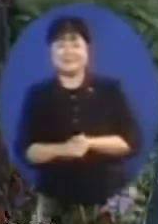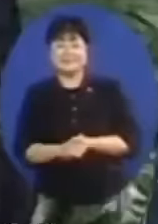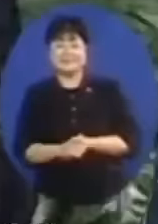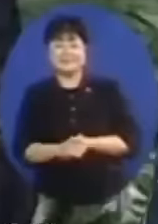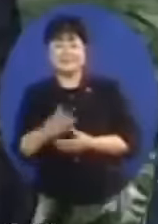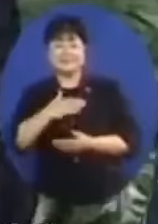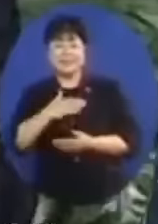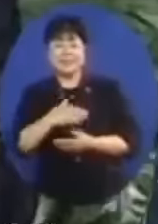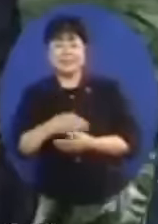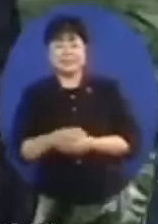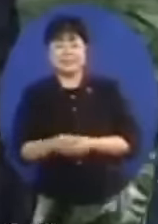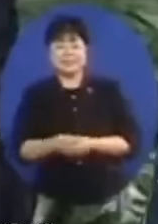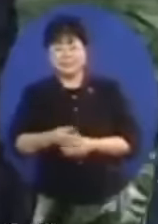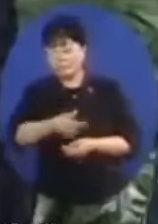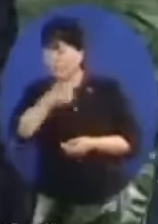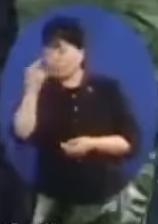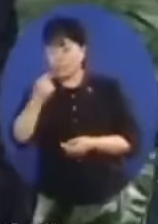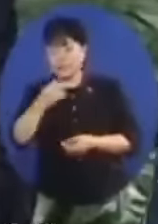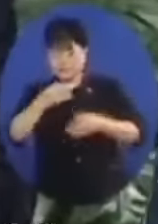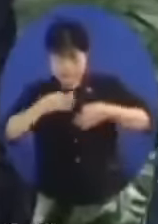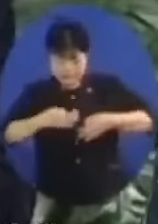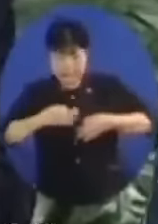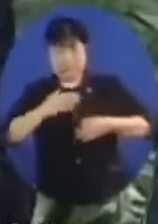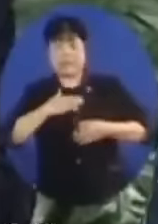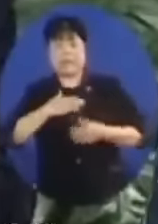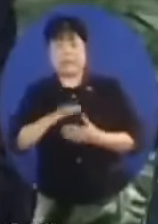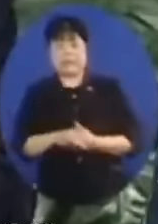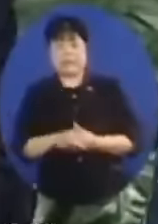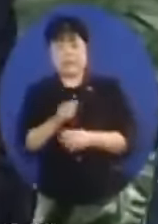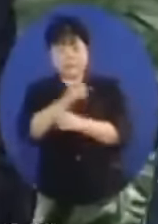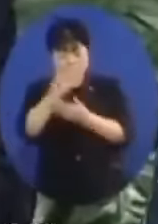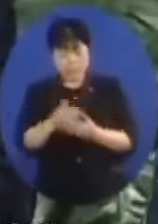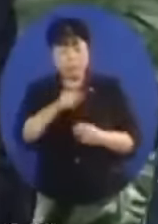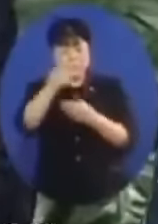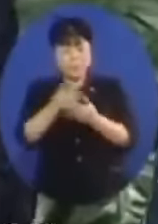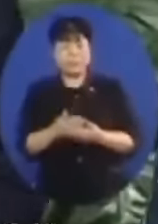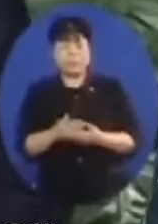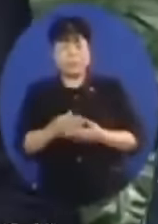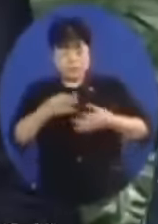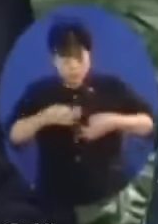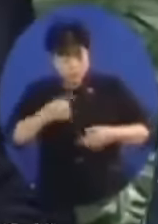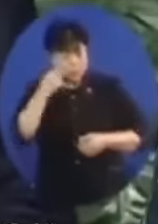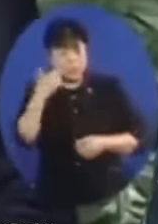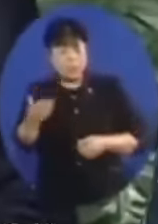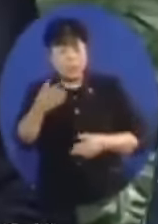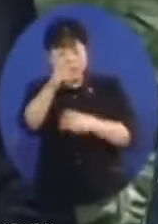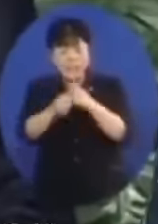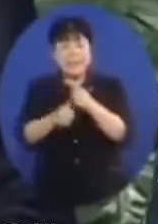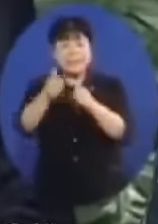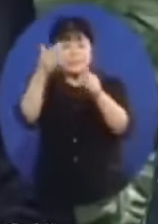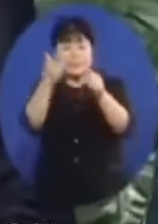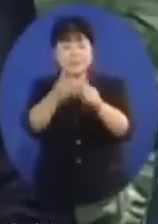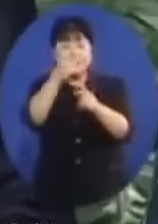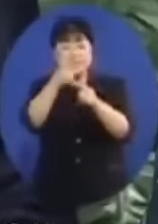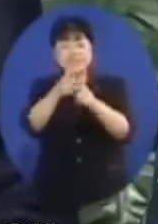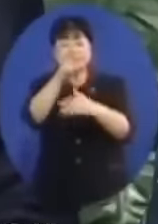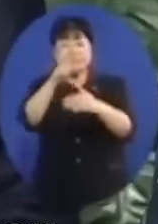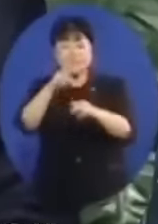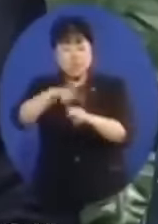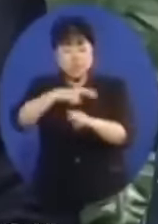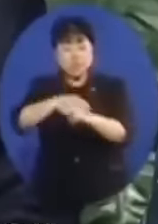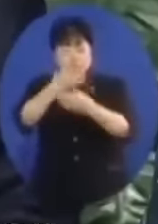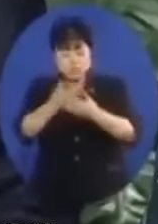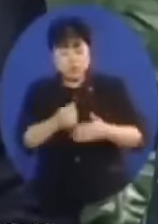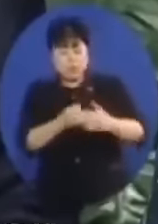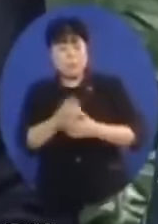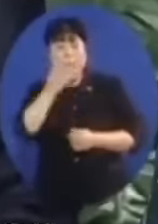나같이 못난 놈이 어떻게 용서와 구원을 받을 수 있을까? 하나님이 예수 그리스도 안에서 선물로